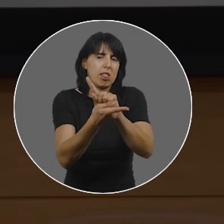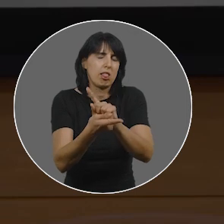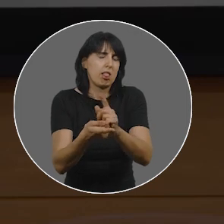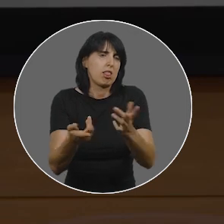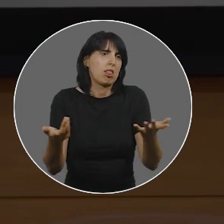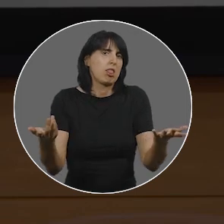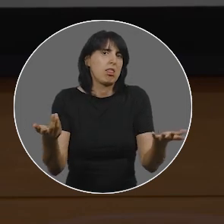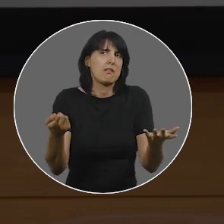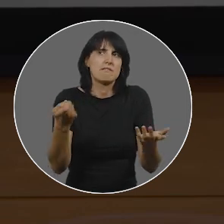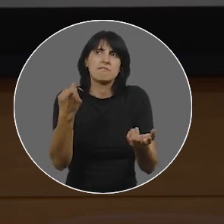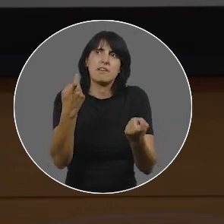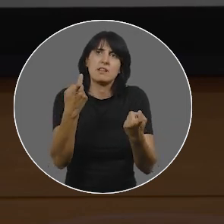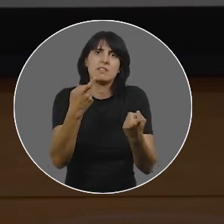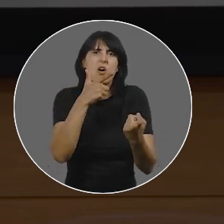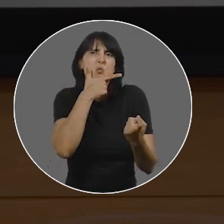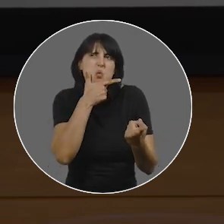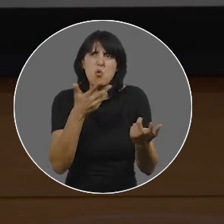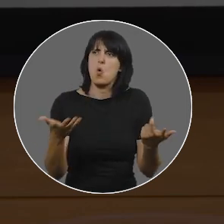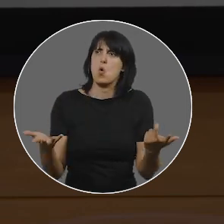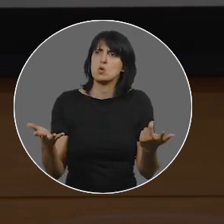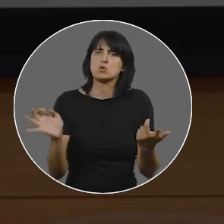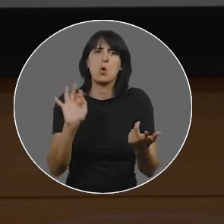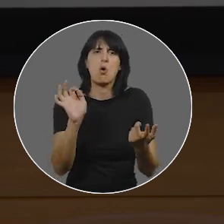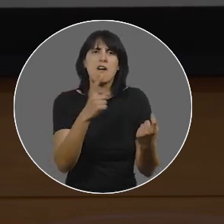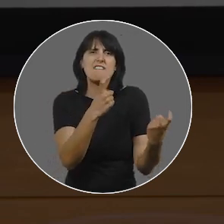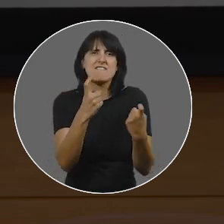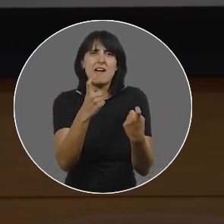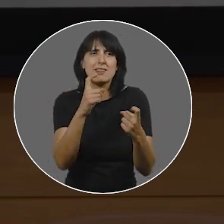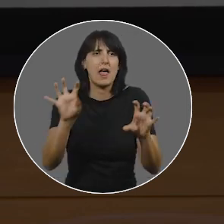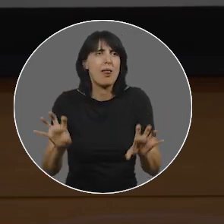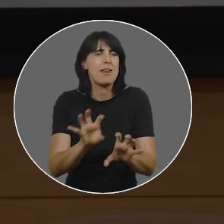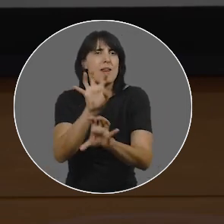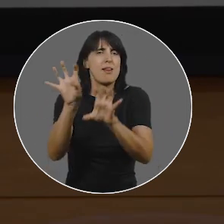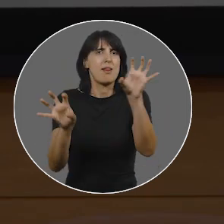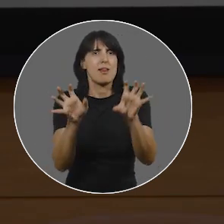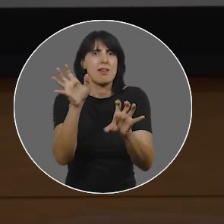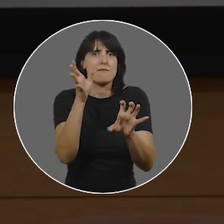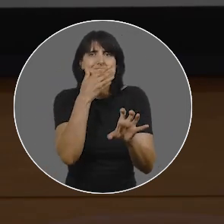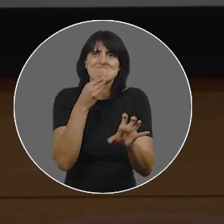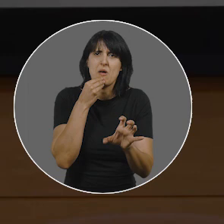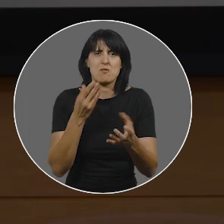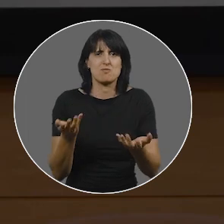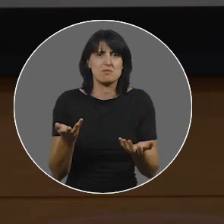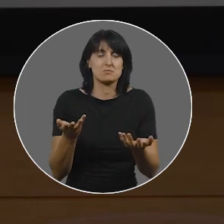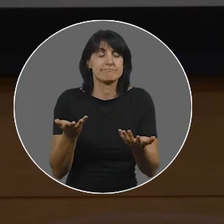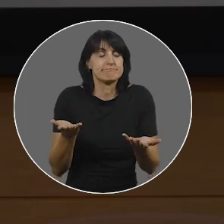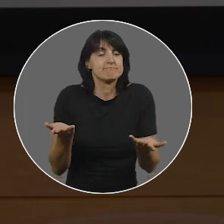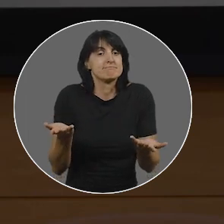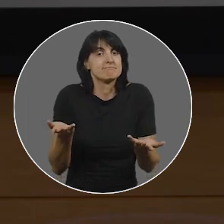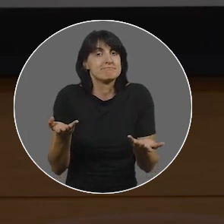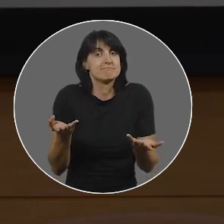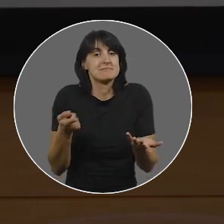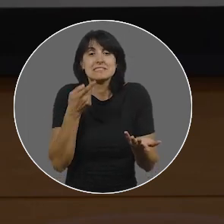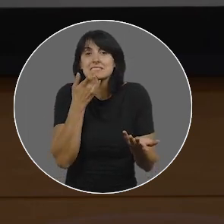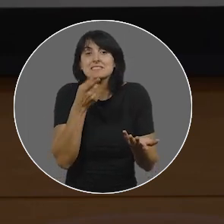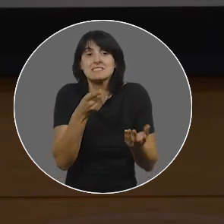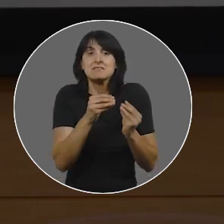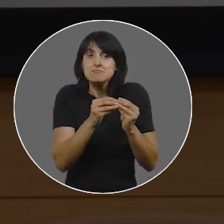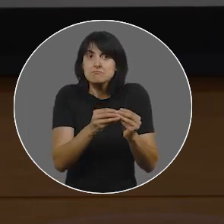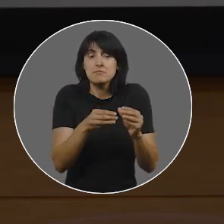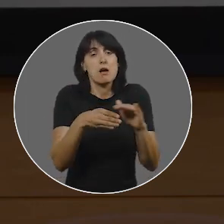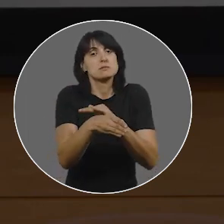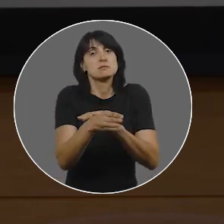no? És que falten colors, és que falta animació, és... però és